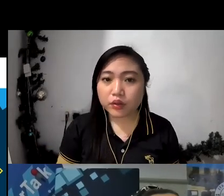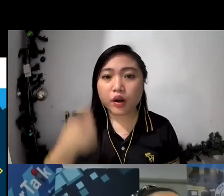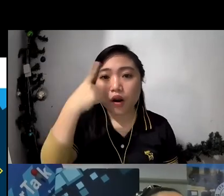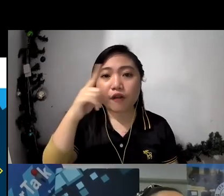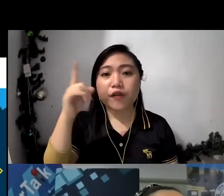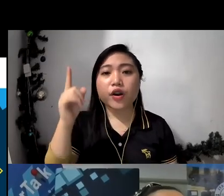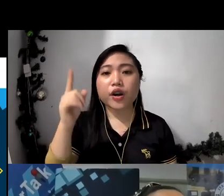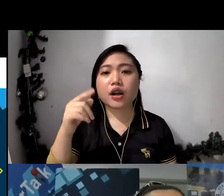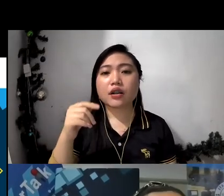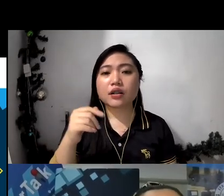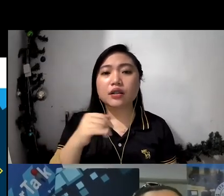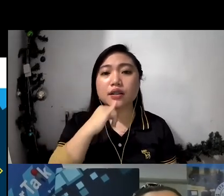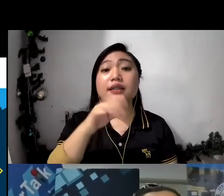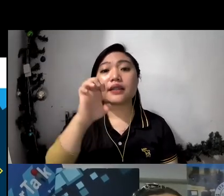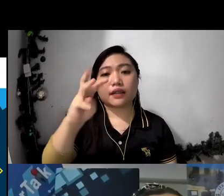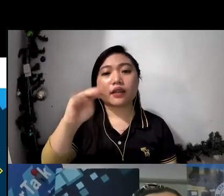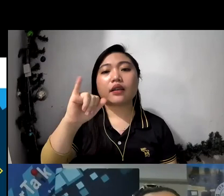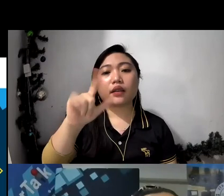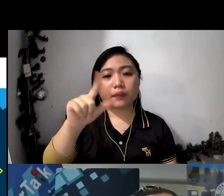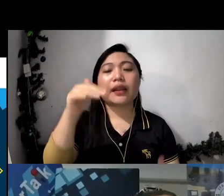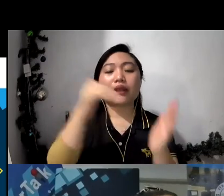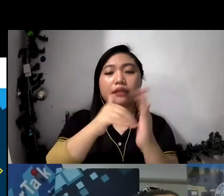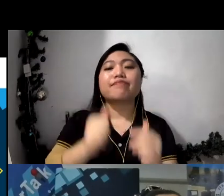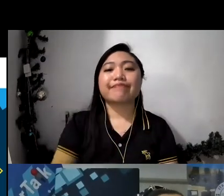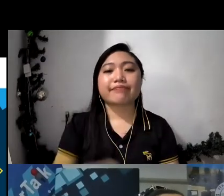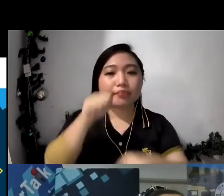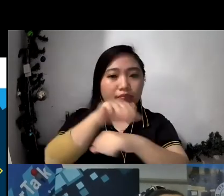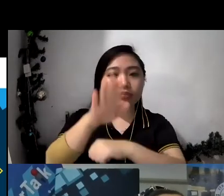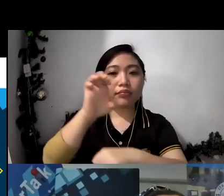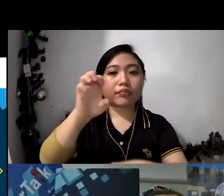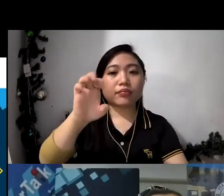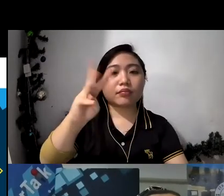session, i-email po namin sa inyo.